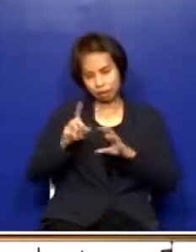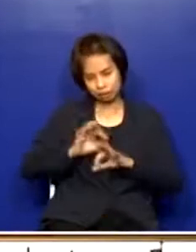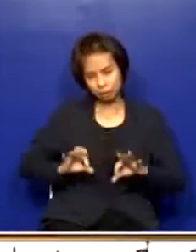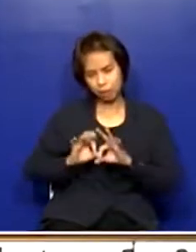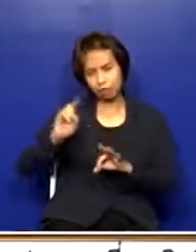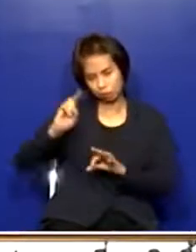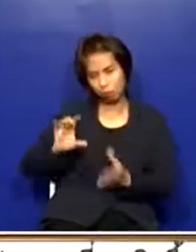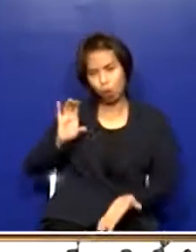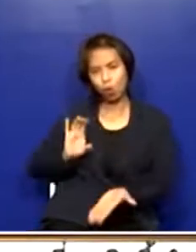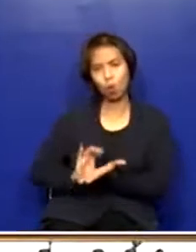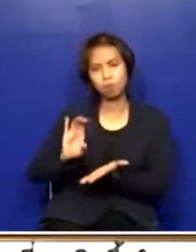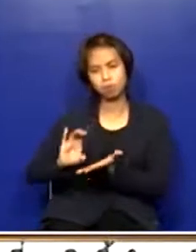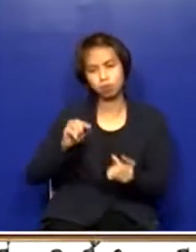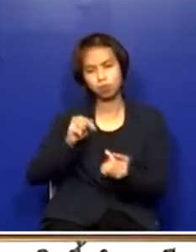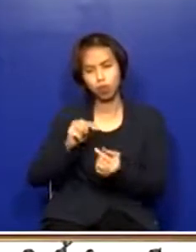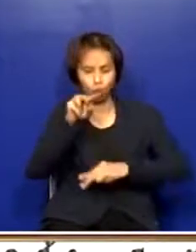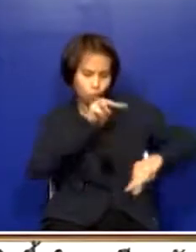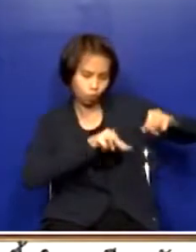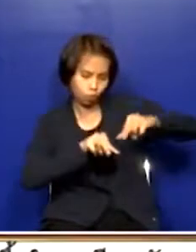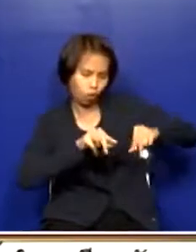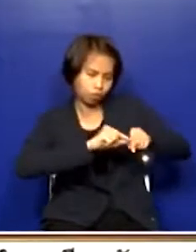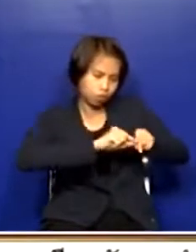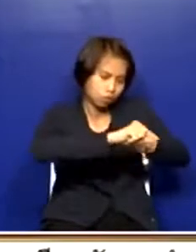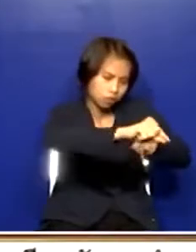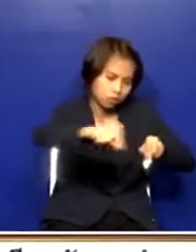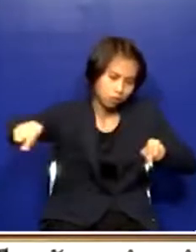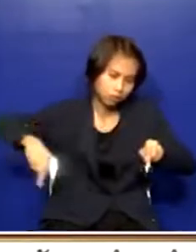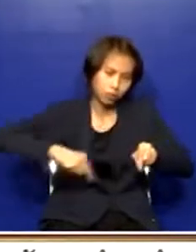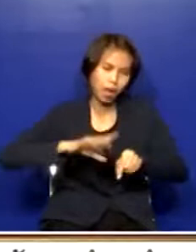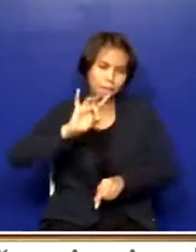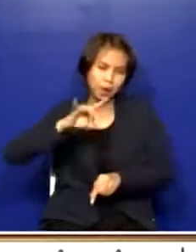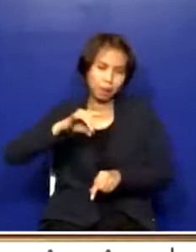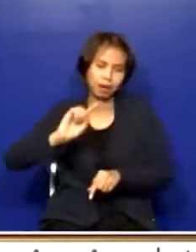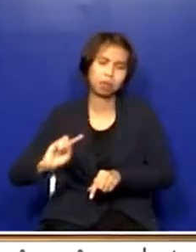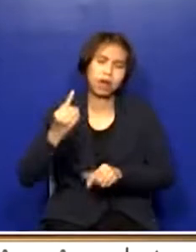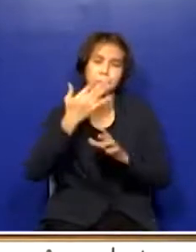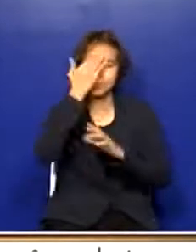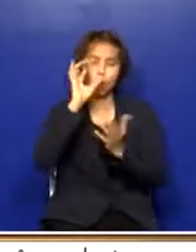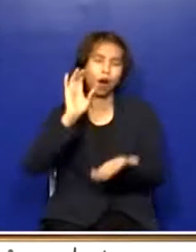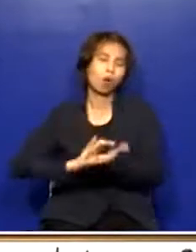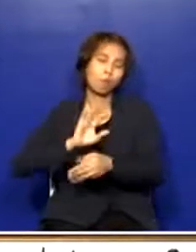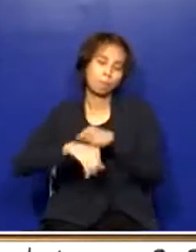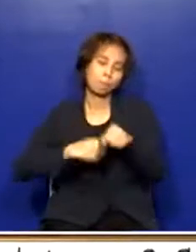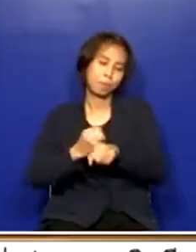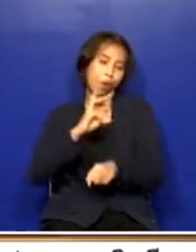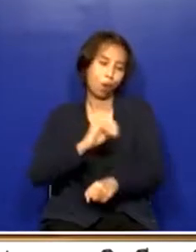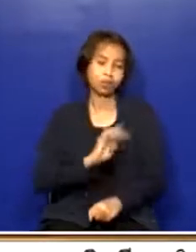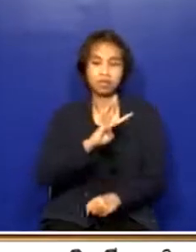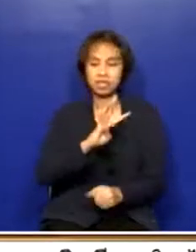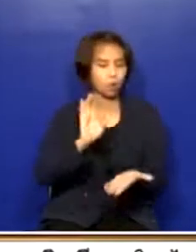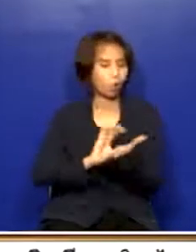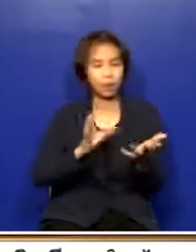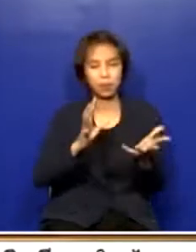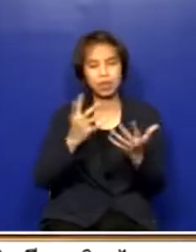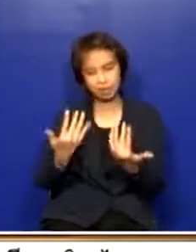ระมาณในการจัดทำเดินสำรวจ 8,516 ไร่ใหม่ซึงบ 6.4 เนี่ยไม่มีจะต้ขอใปง 6.5 แต